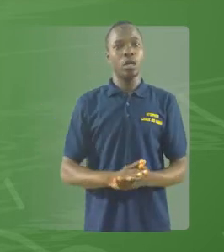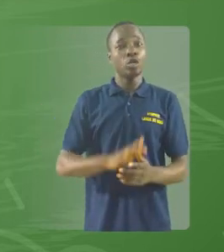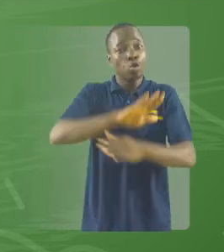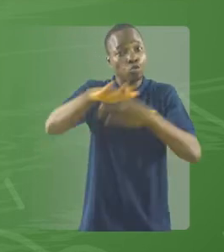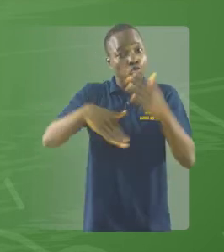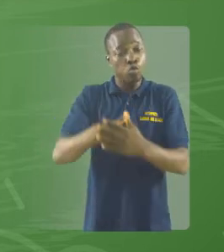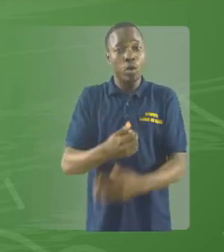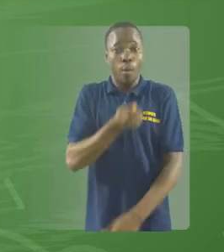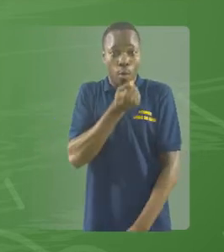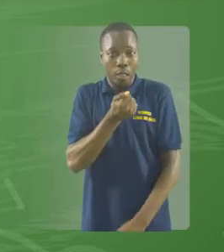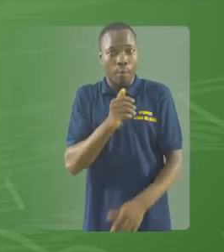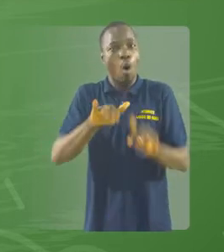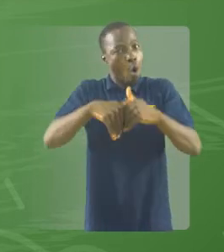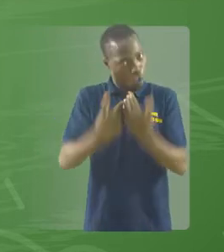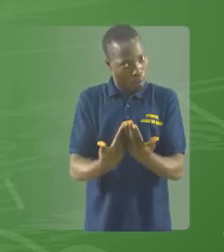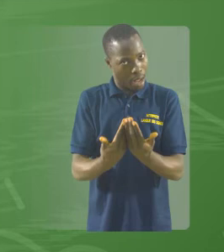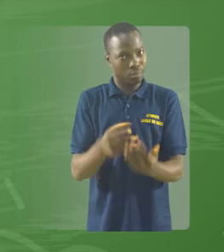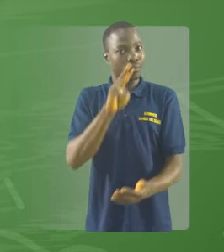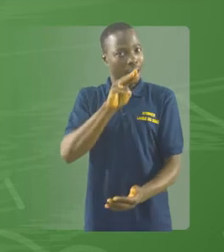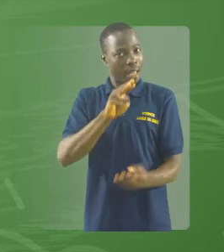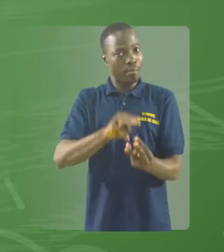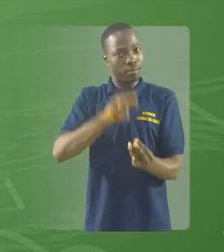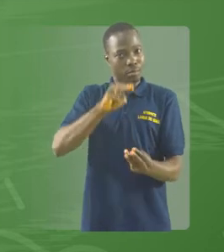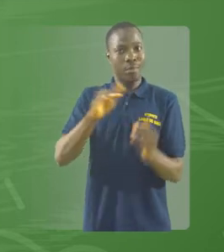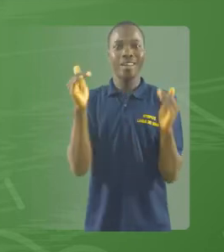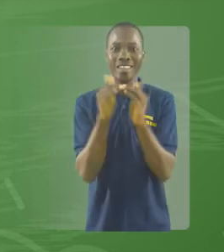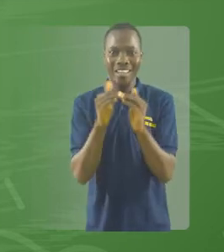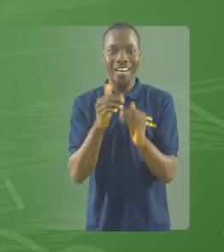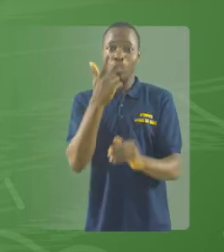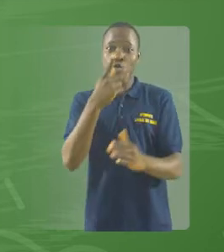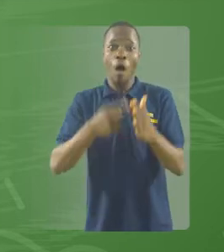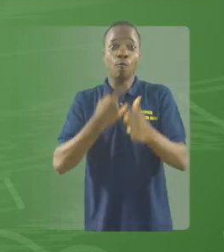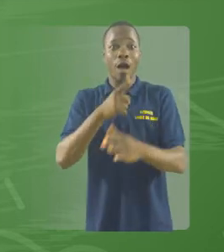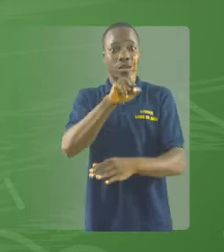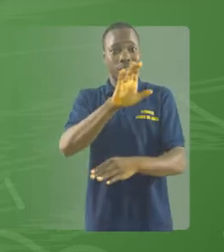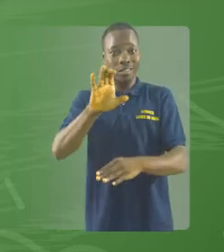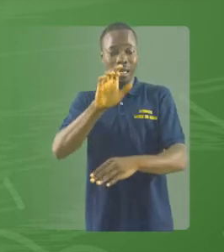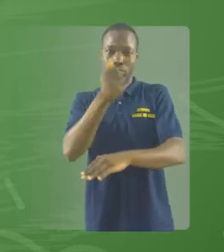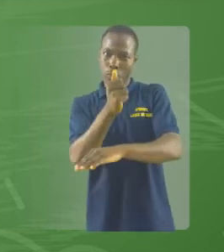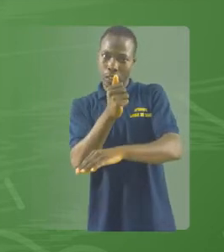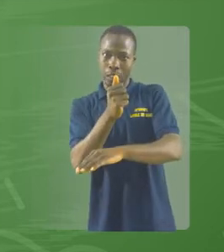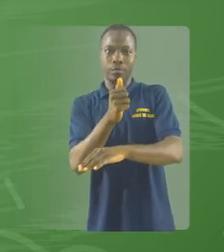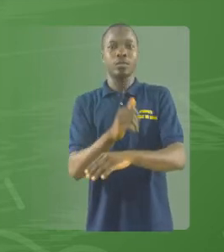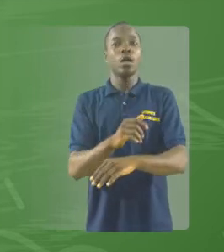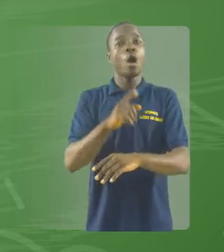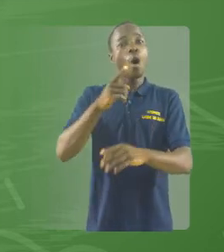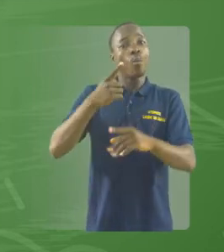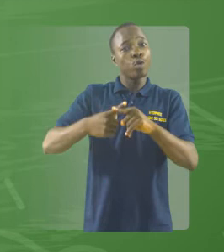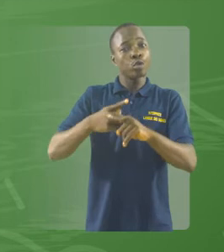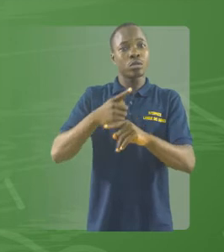de la façon suivante. M égale 3 fois 110 plus 1 fois